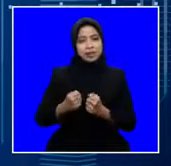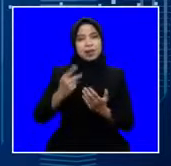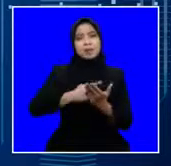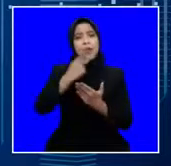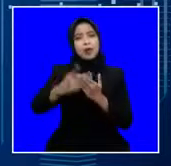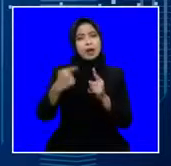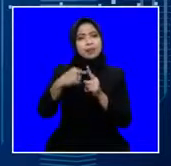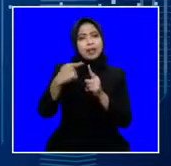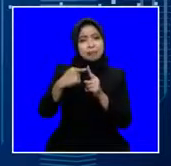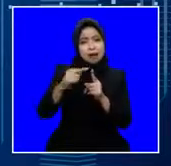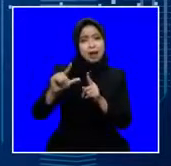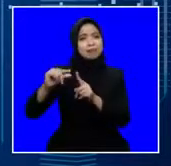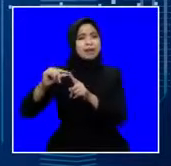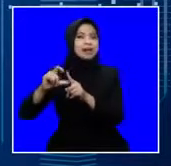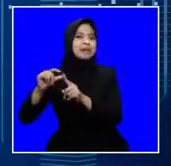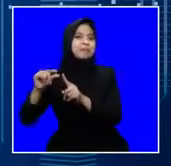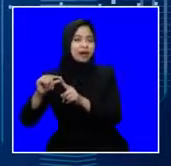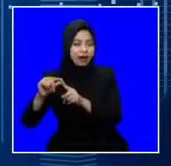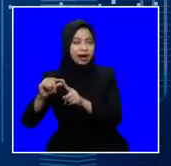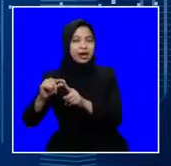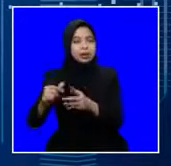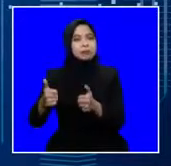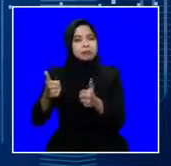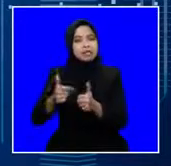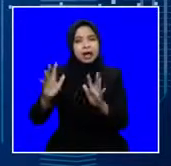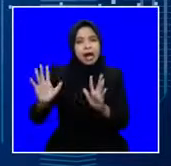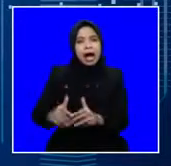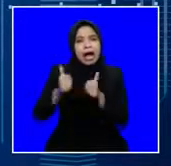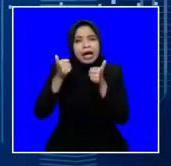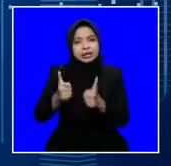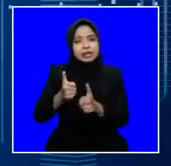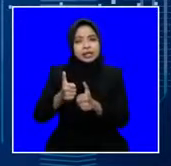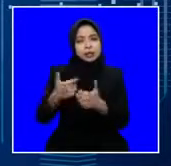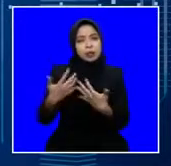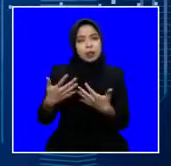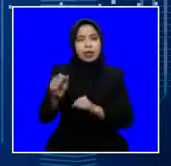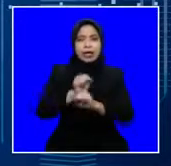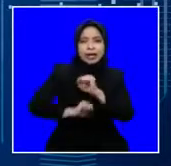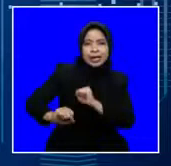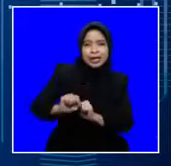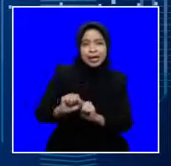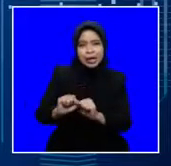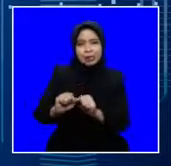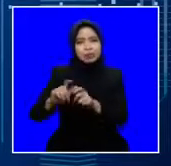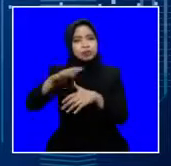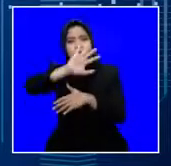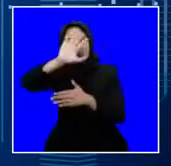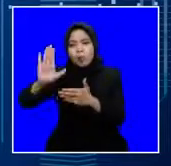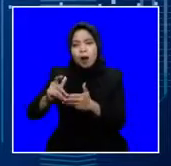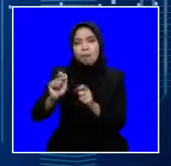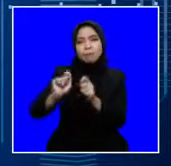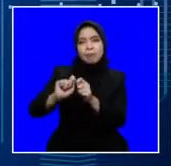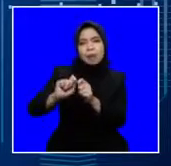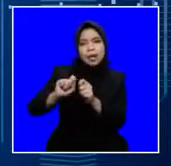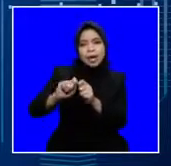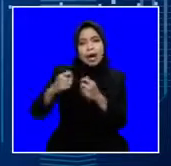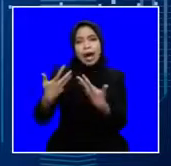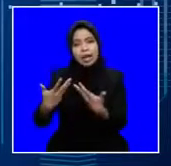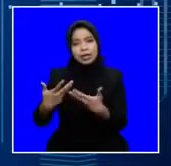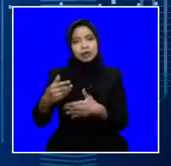program LPDP ini betul-betul akan menghasilkan dampak dari keseluruhan perbaikan dan